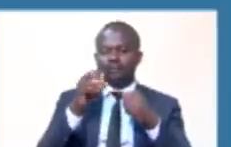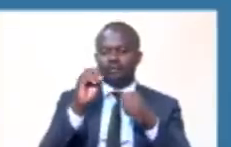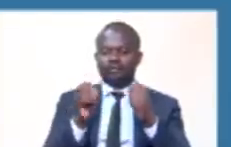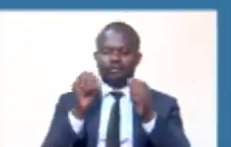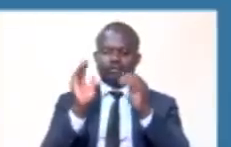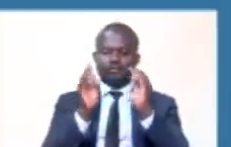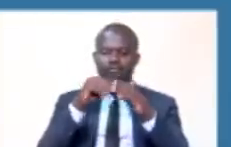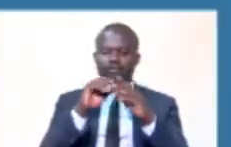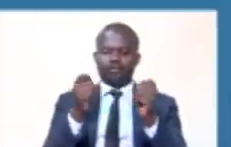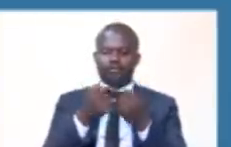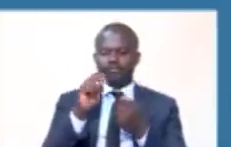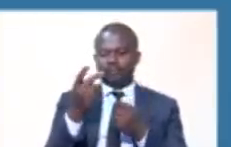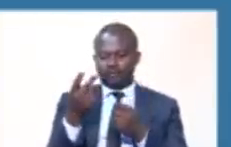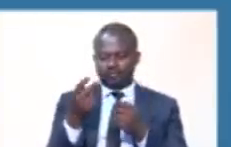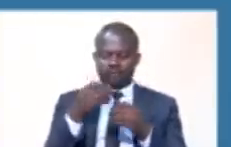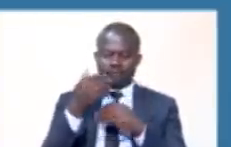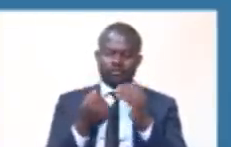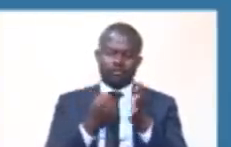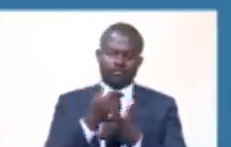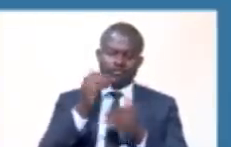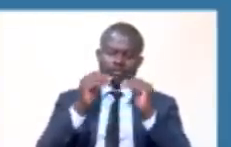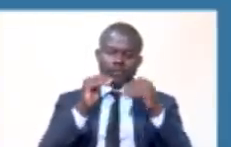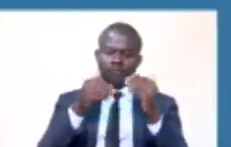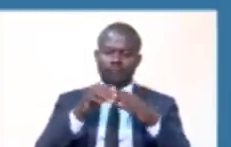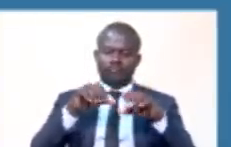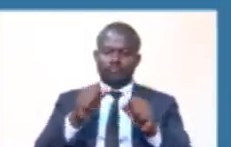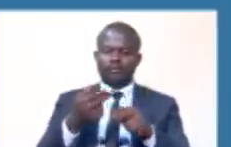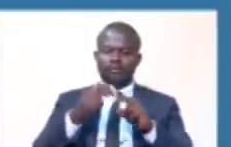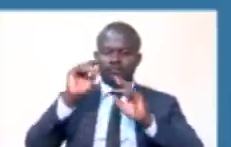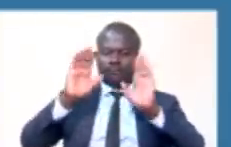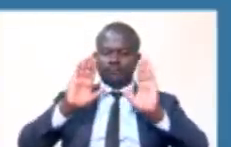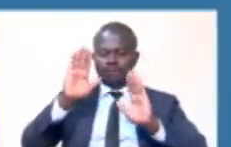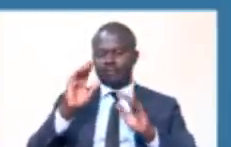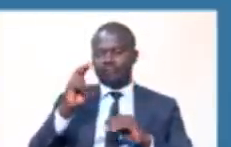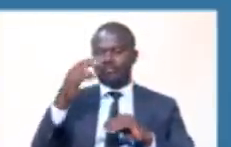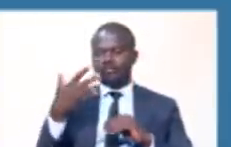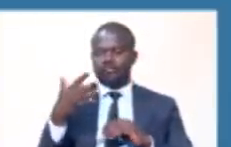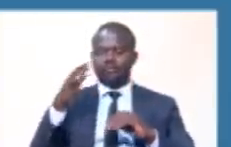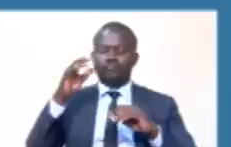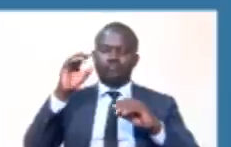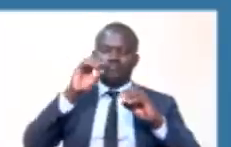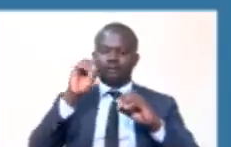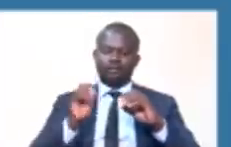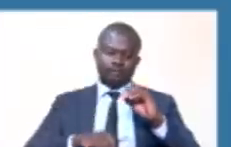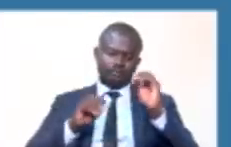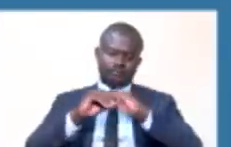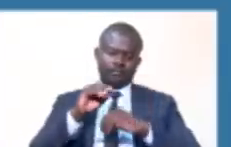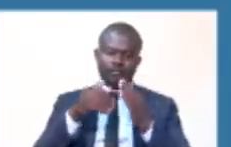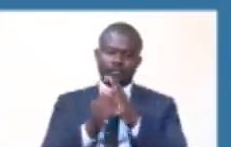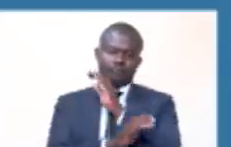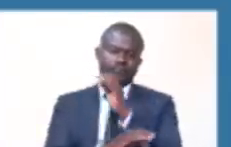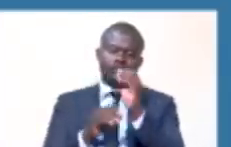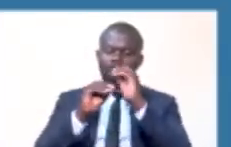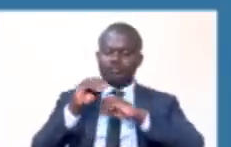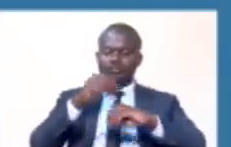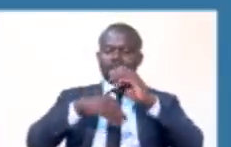ugereranije no mu gihembwe cya kabiri, bituma uru rwego rwiharira uruhare rwa 25% ku musaruro mbumbe w'igihugu. Umusaruro w'inganda wazamutse